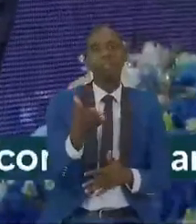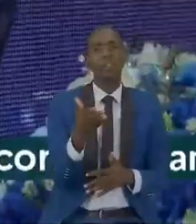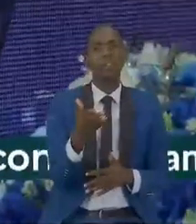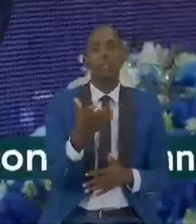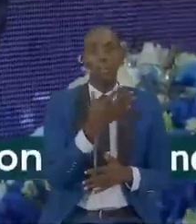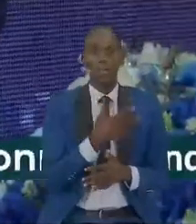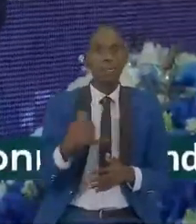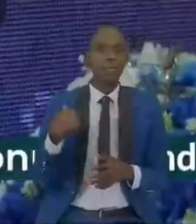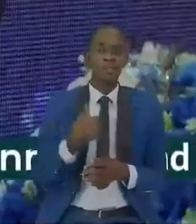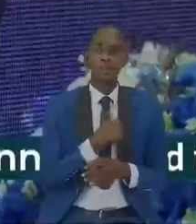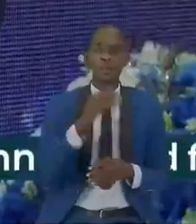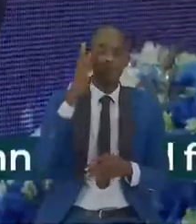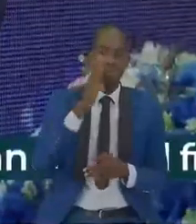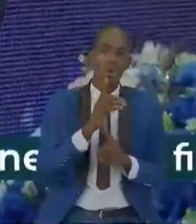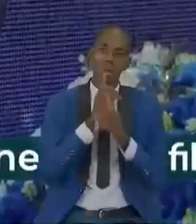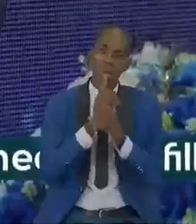Conseiller,